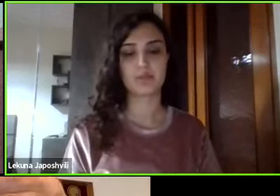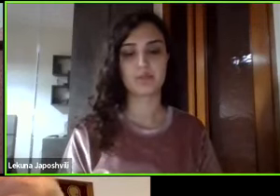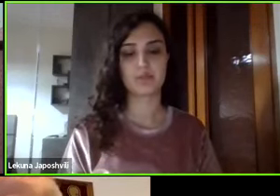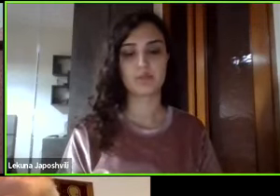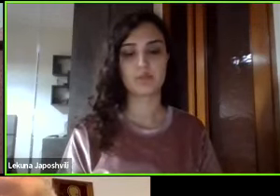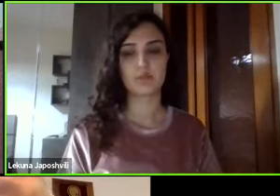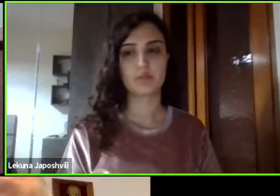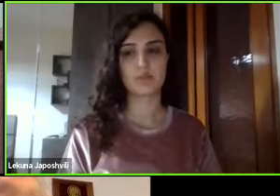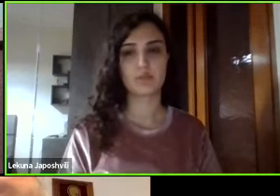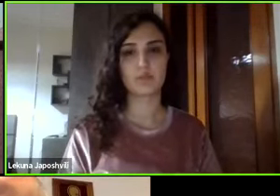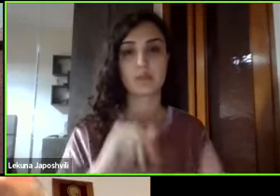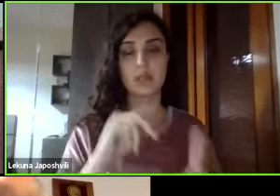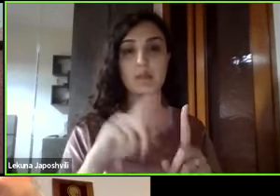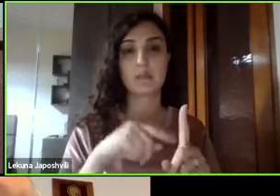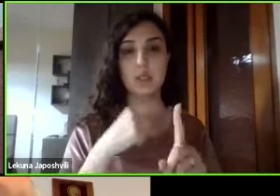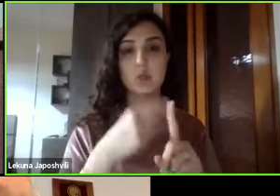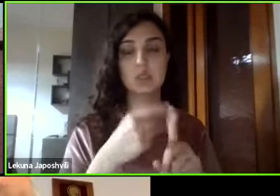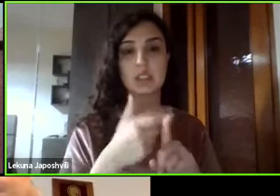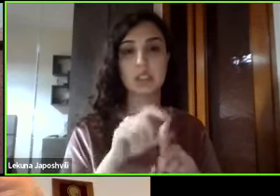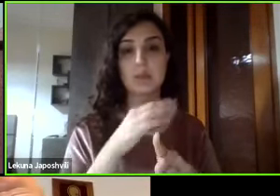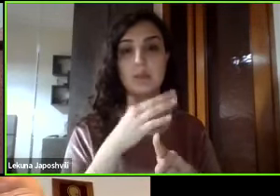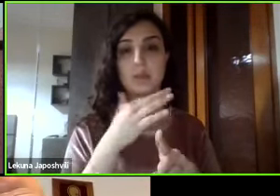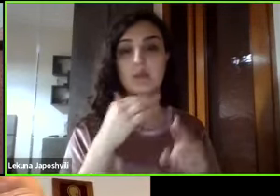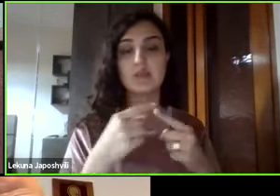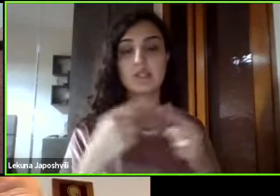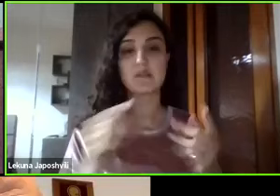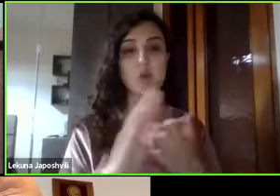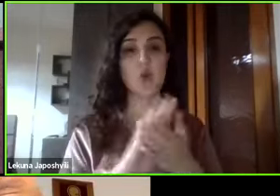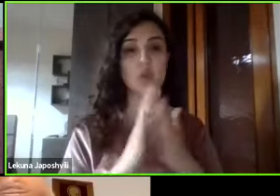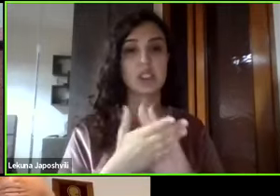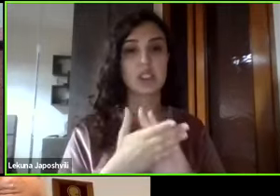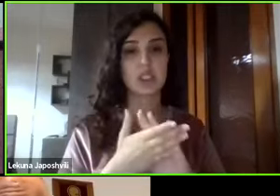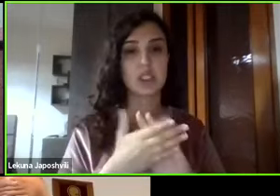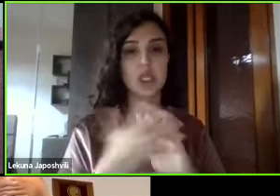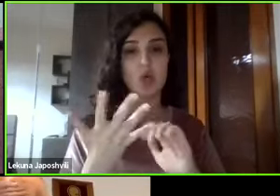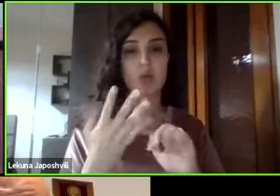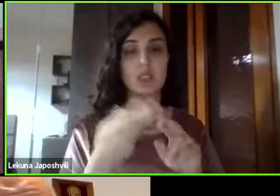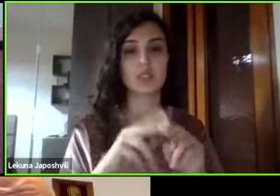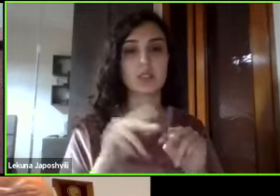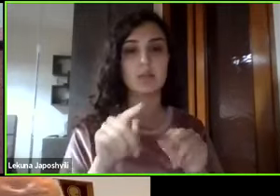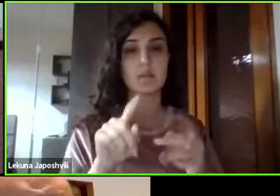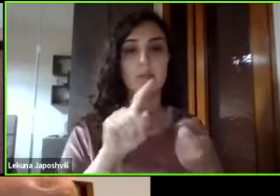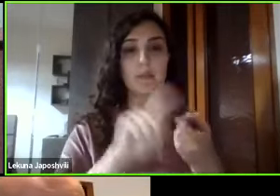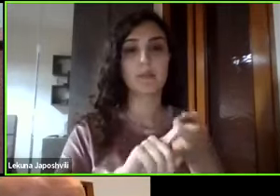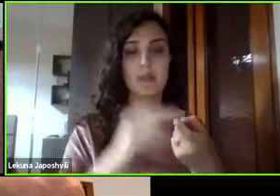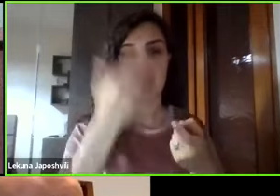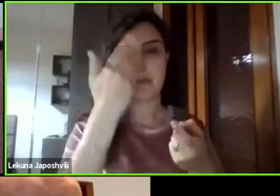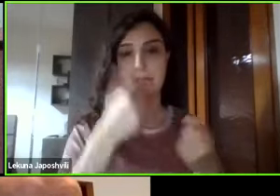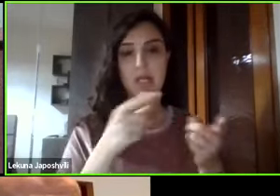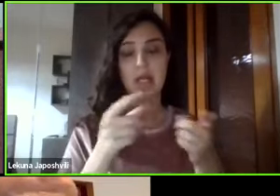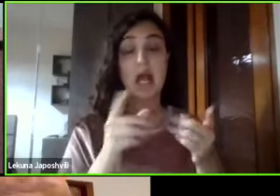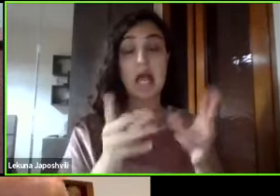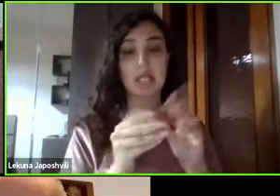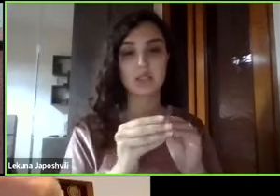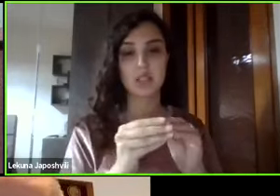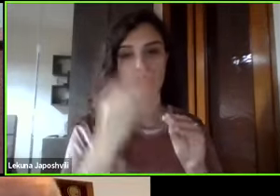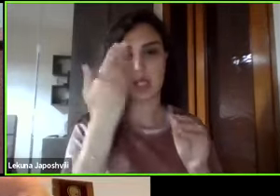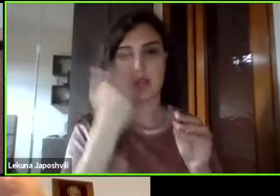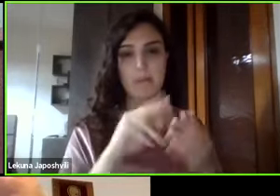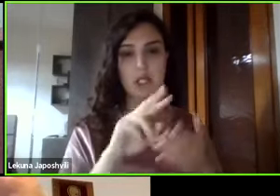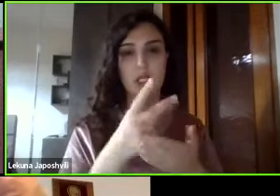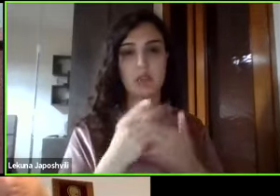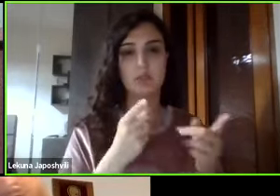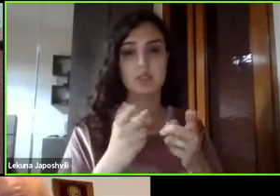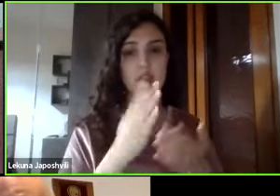და პლუს კიდე ძალიან ბევრი სხვა კონდიცია, რომელიც მიდის ეპილეფსიასთან ერთად. და რა თქმა უნდა, ის